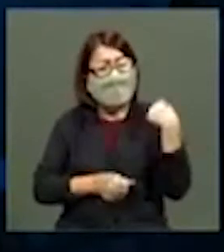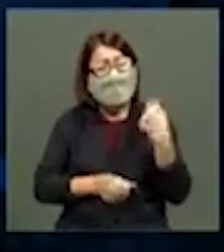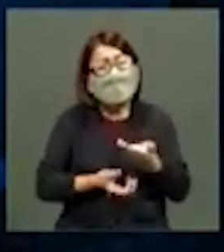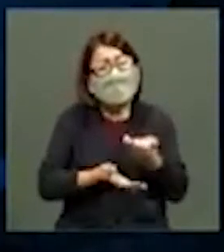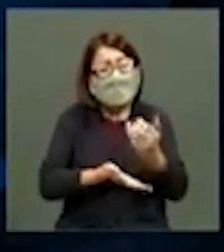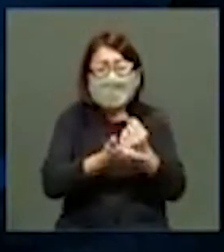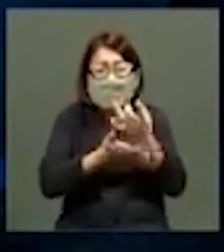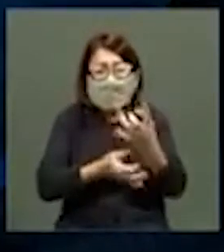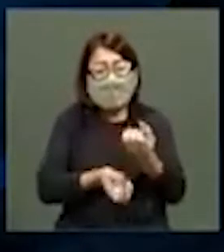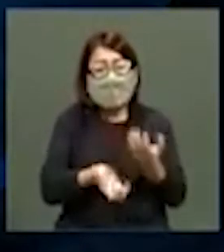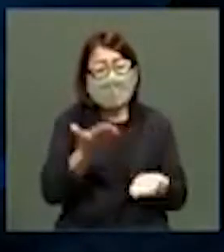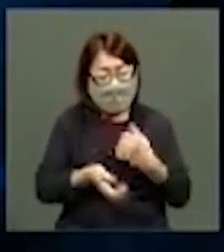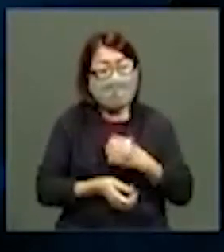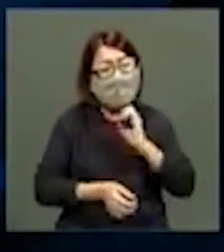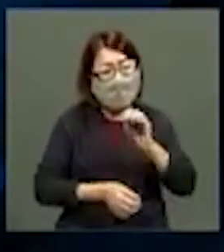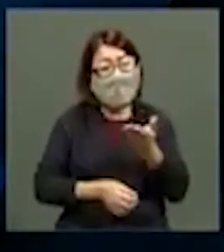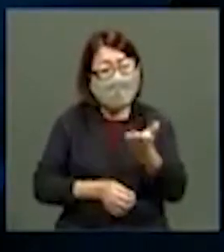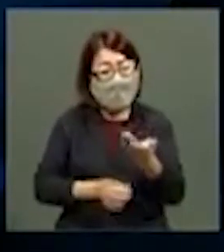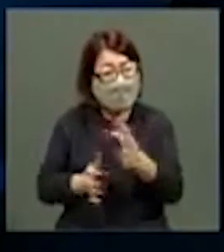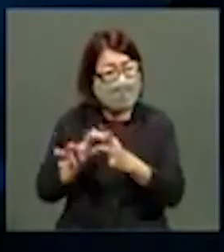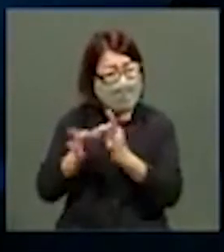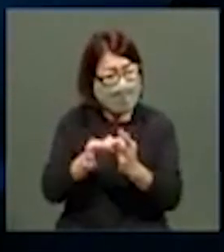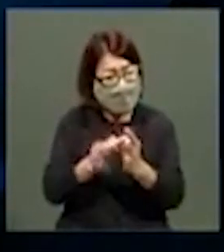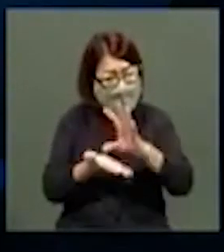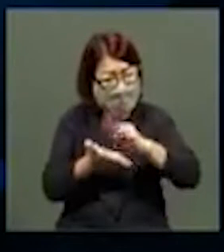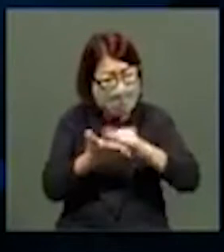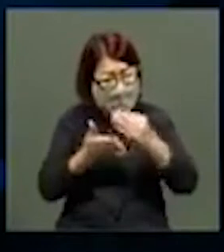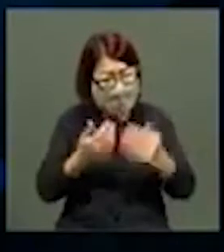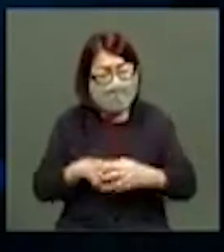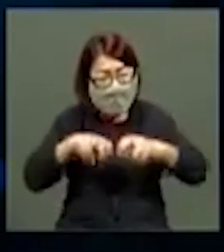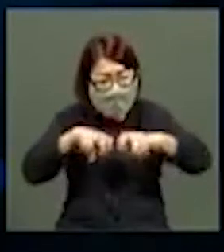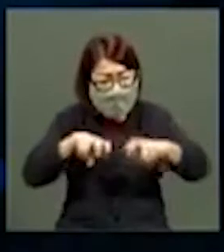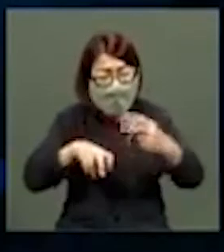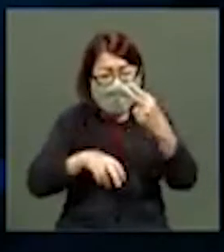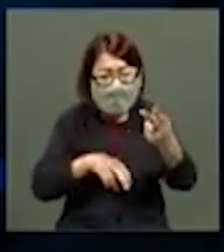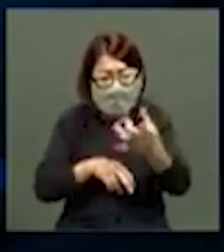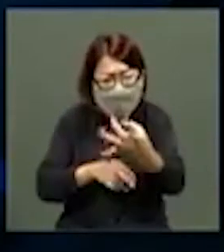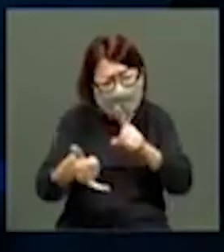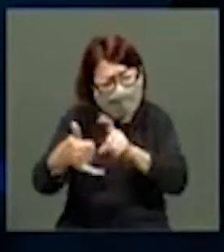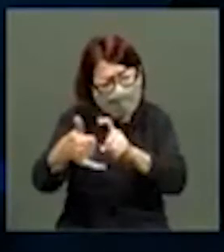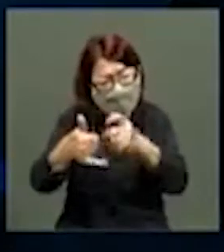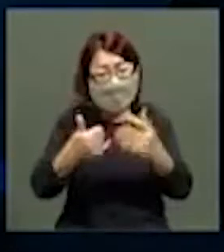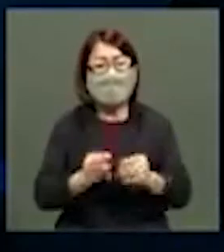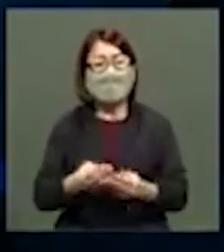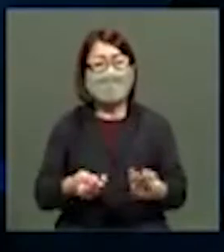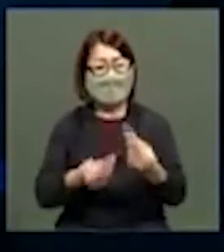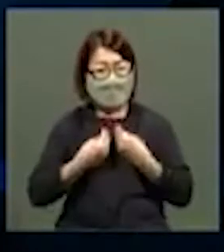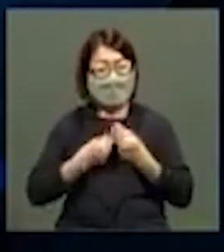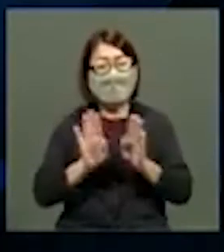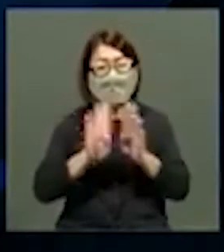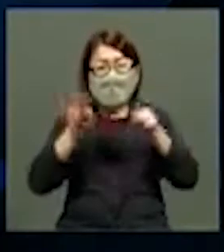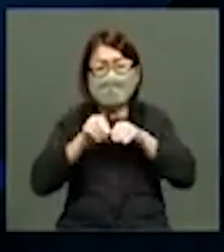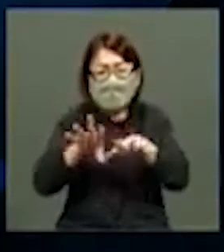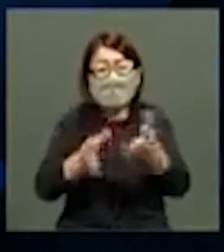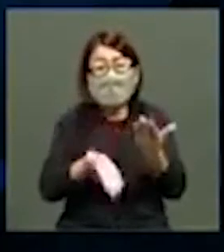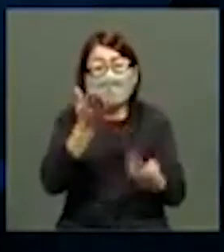ผมขออนุญาตท่านได้ช่วยเชื่อมโยงตรงนี้แล้วลงไปหาข้อมูลแล้วเอานำข้อมูลนั้นกลับคืนสู่ประชาชนให้ประชาชน